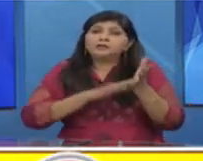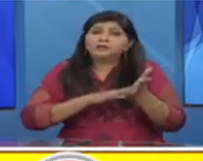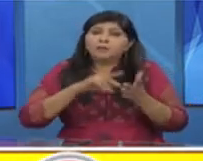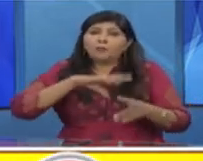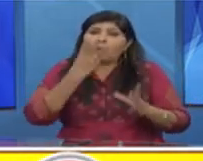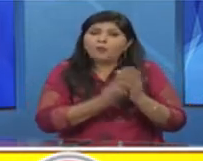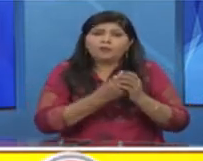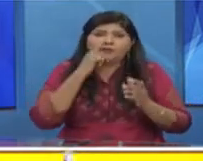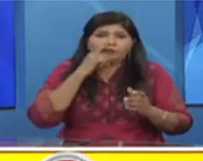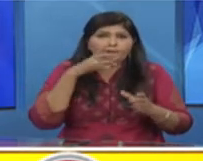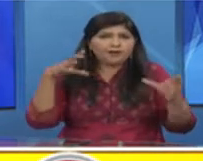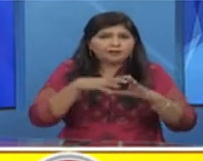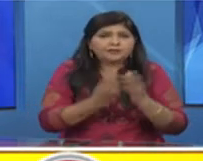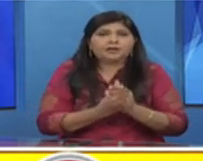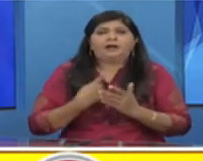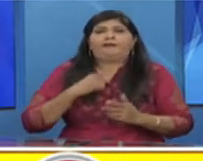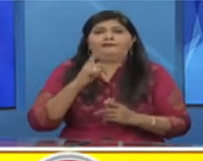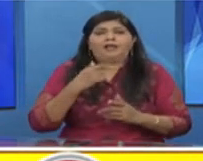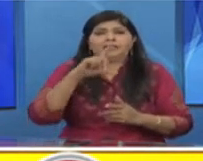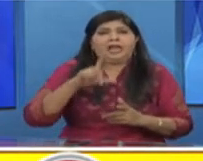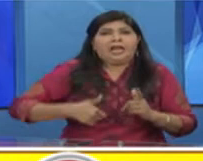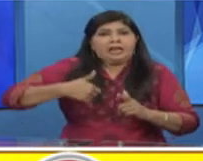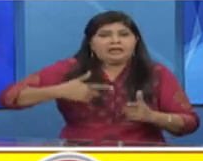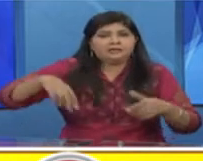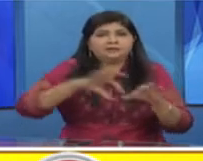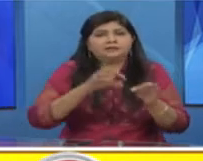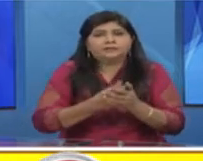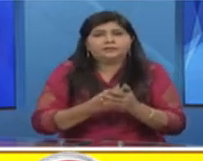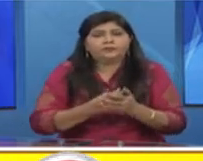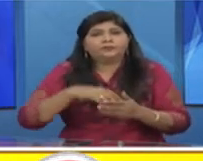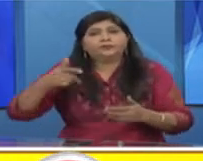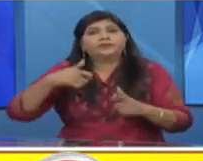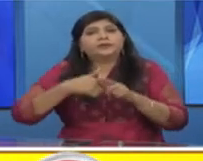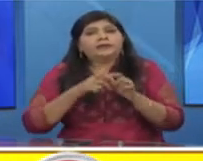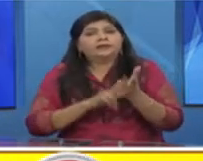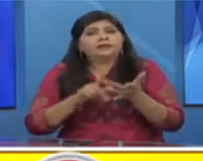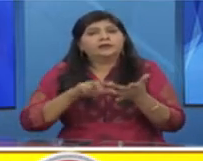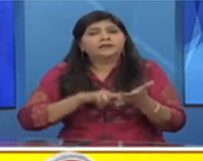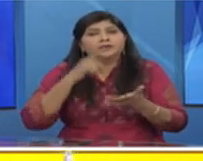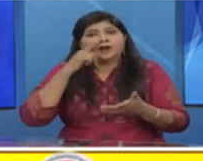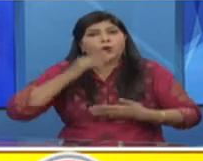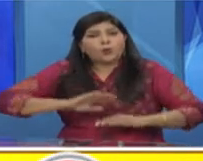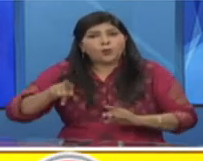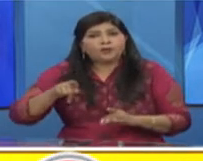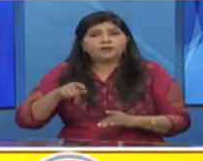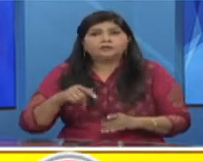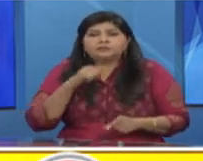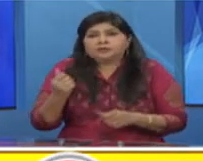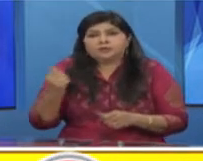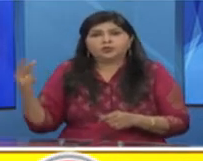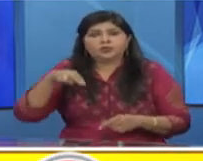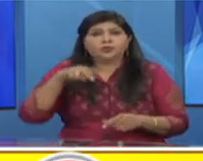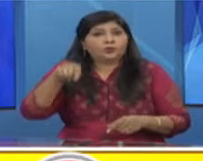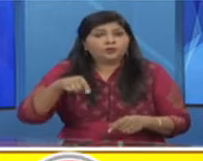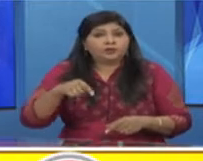था। कविता तिवारी जी के लिए तो भारत की लक्ष्मी उनकी बेटी है, जो उनकी ताकत भी है। उन्हें गर्व है कि